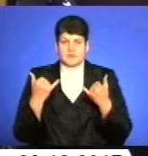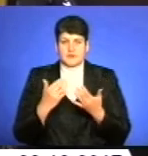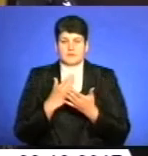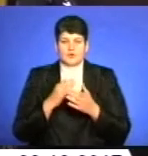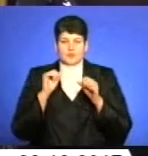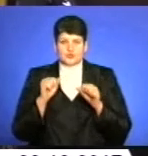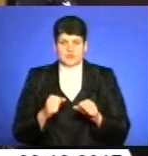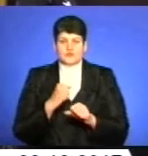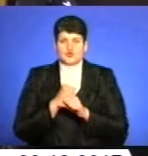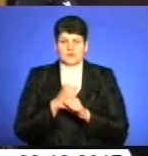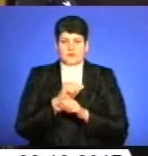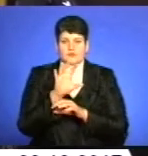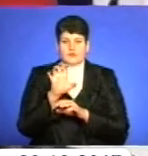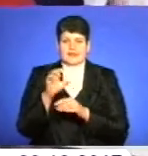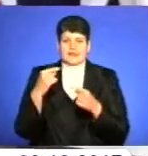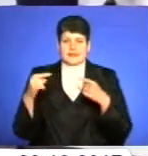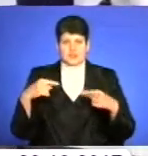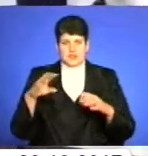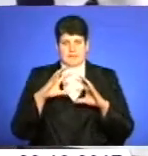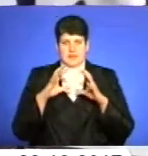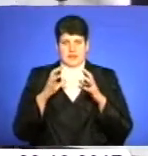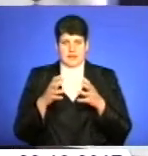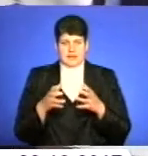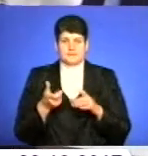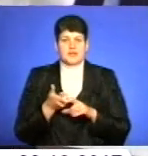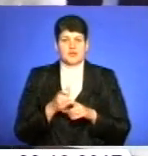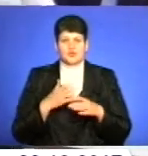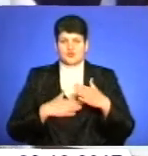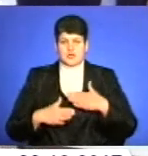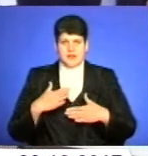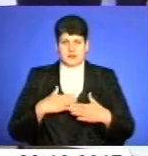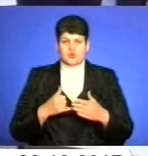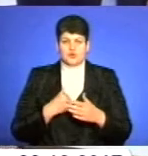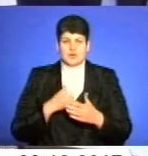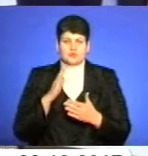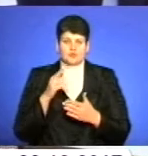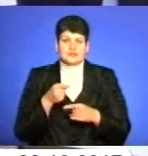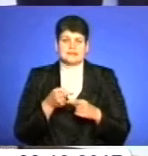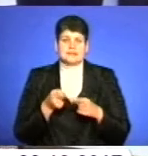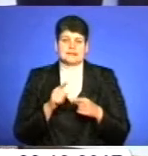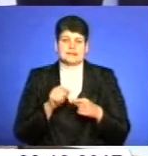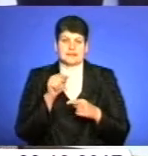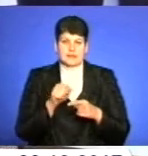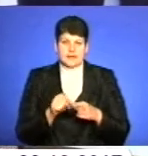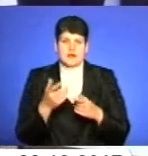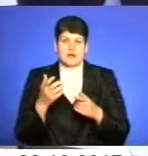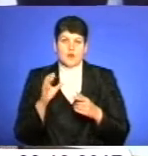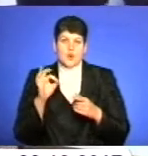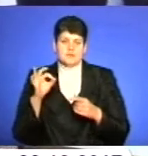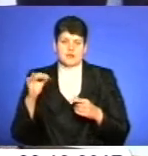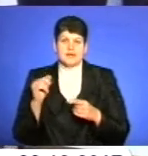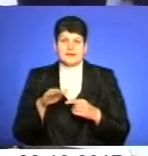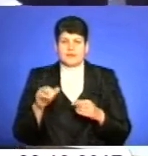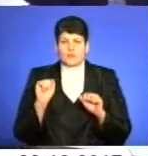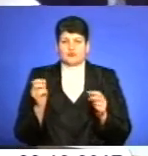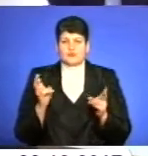можливість зробити знімки інших планет. Я дуже радий, що у нас буде така обсерваторія, ну, тому що діти можуть прийти туди, зробити свої перші знімки,